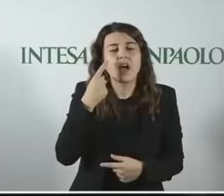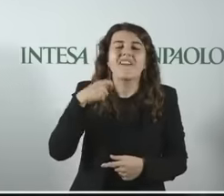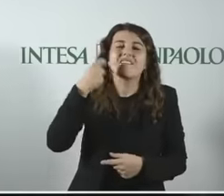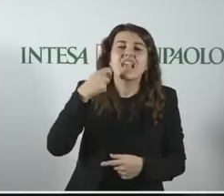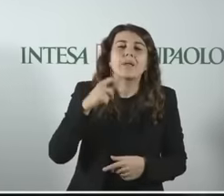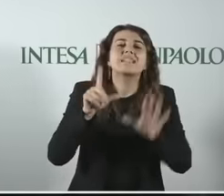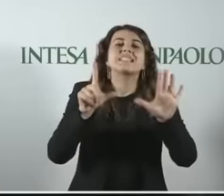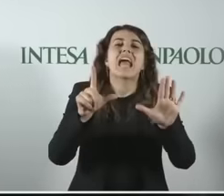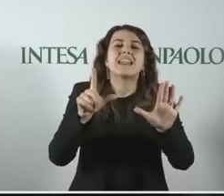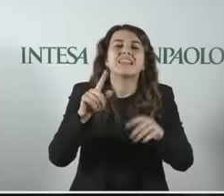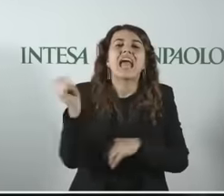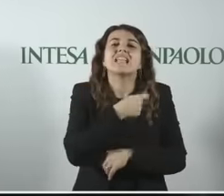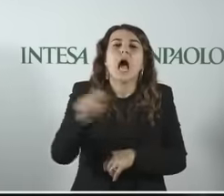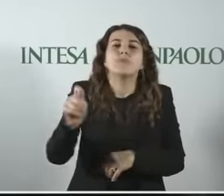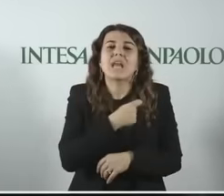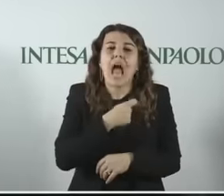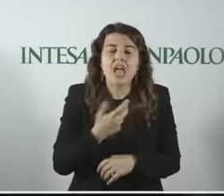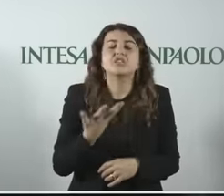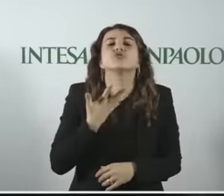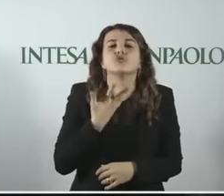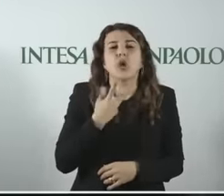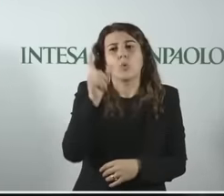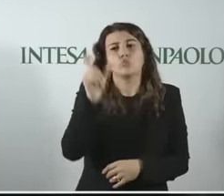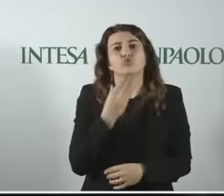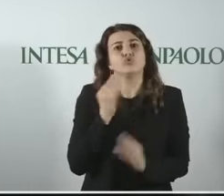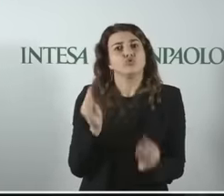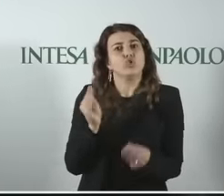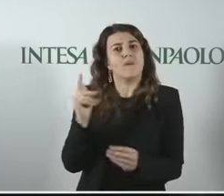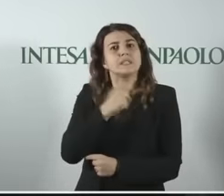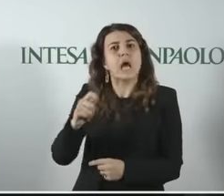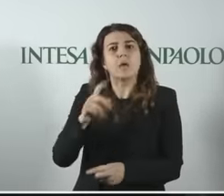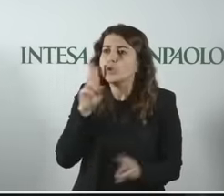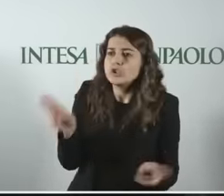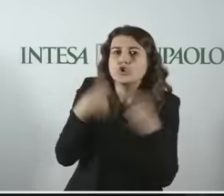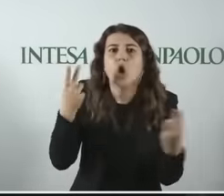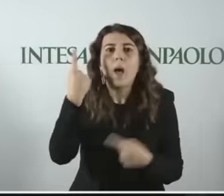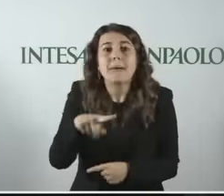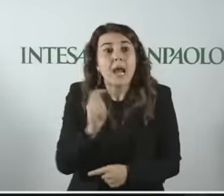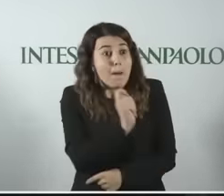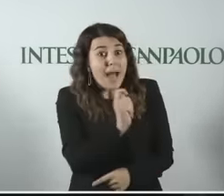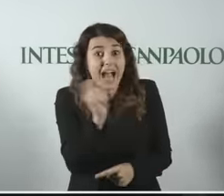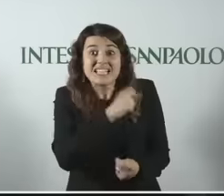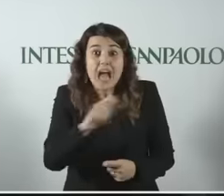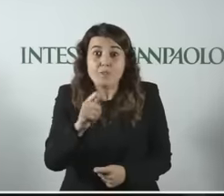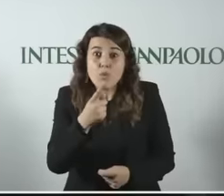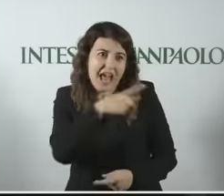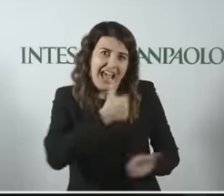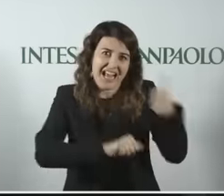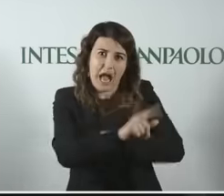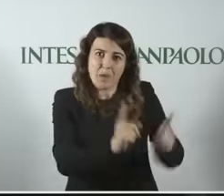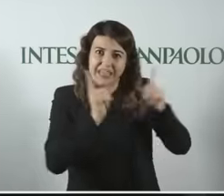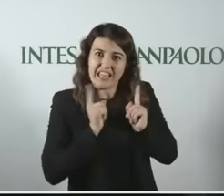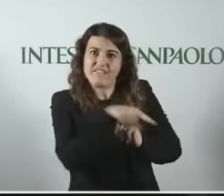samurai Eh si vede a un certo punto il giovane Samurai che scopre che i contadini per pagare i samurai che li difendono sono